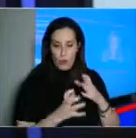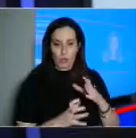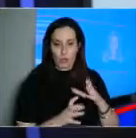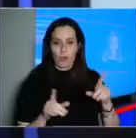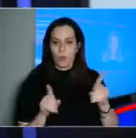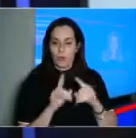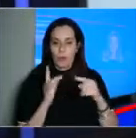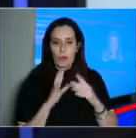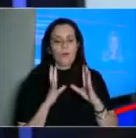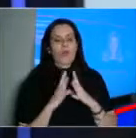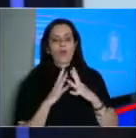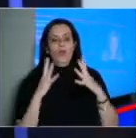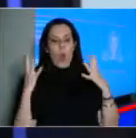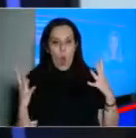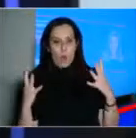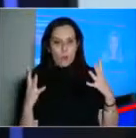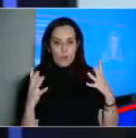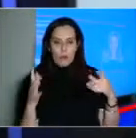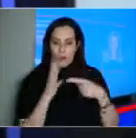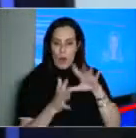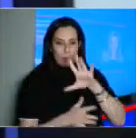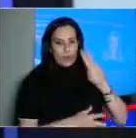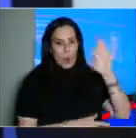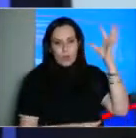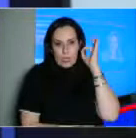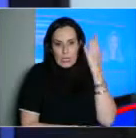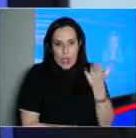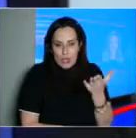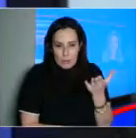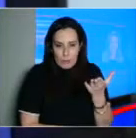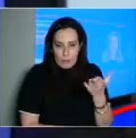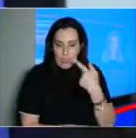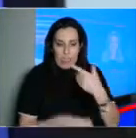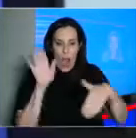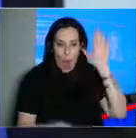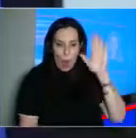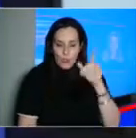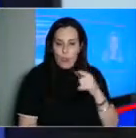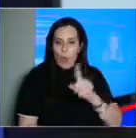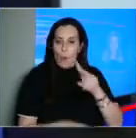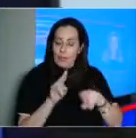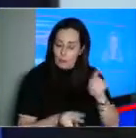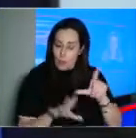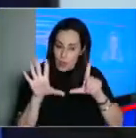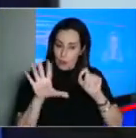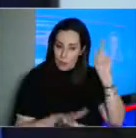בסדר גודל מאוד מהותי בחברה, כמו 52%, קוראים לזה רוב, וכשלא